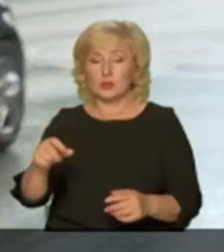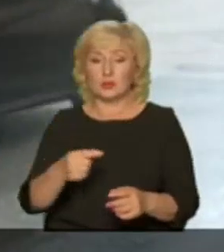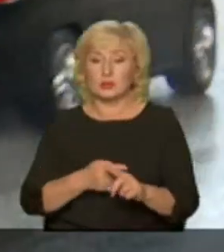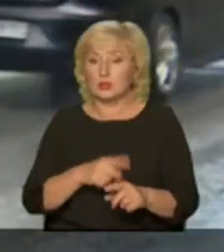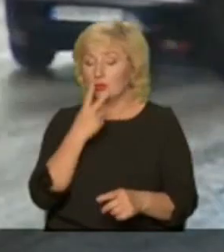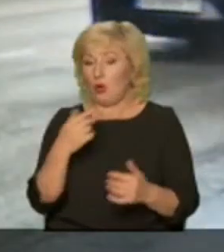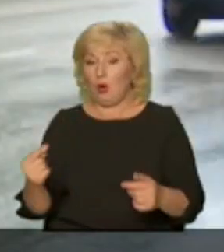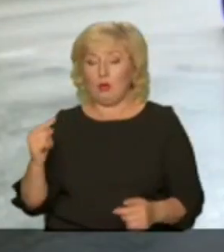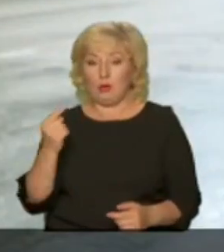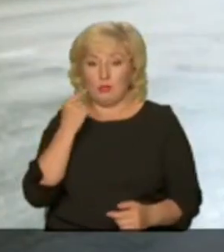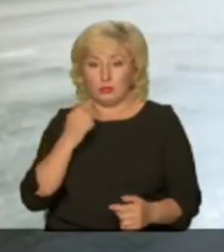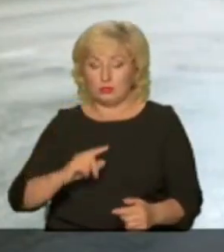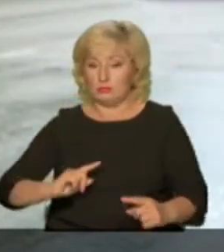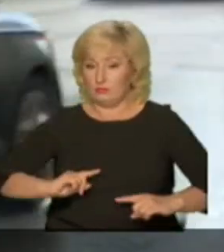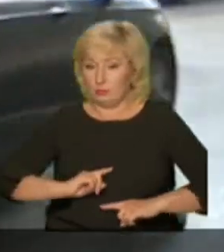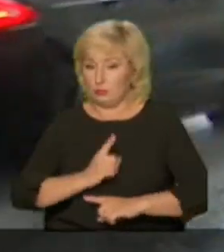дуже обурило. Попрошу